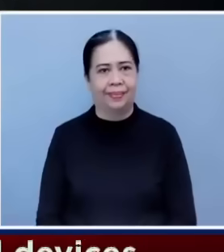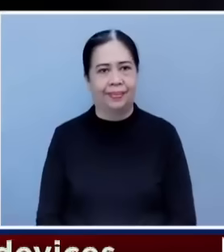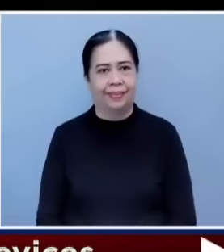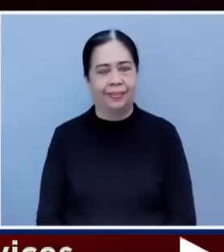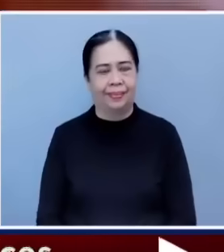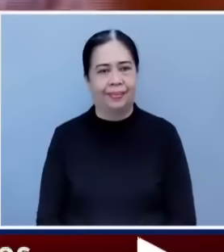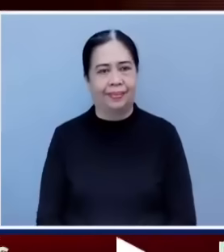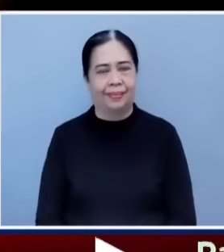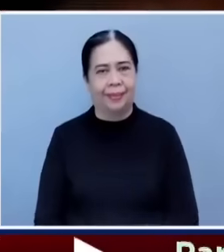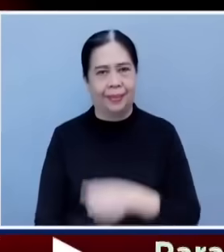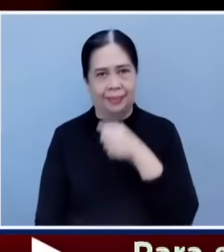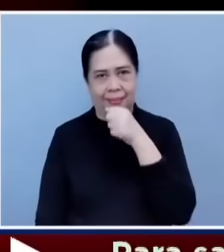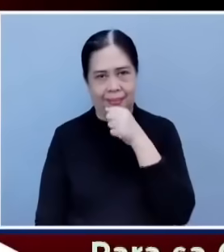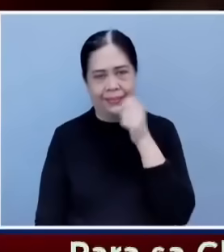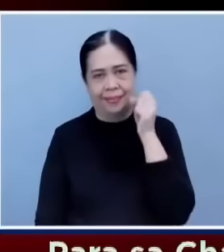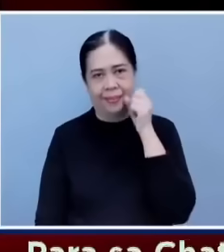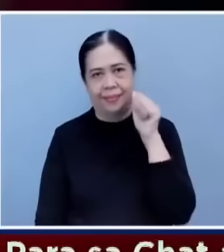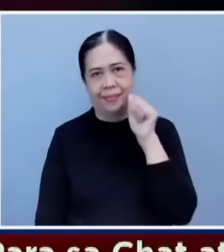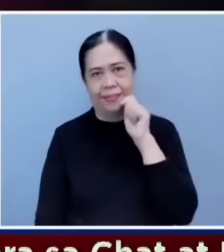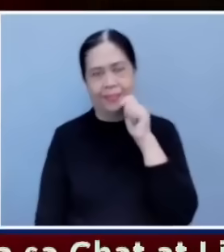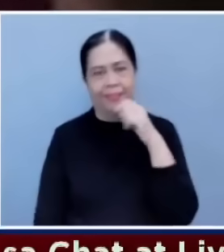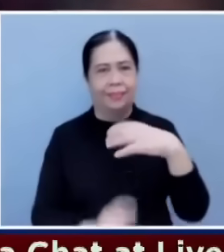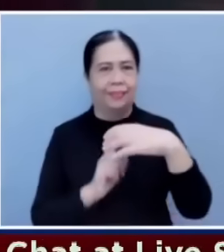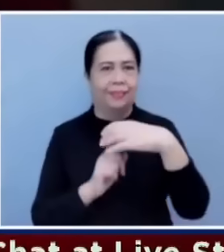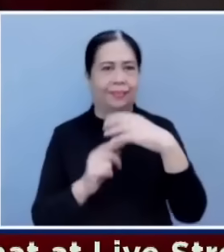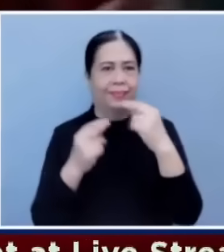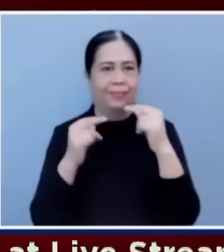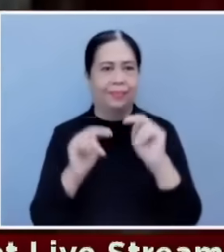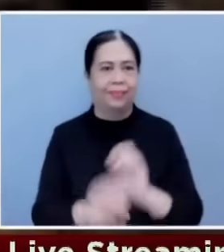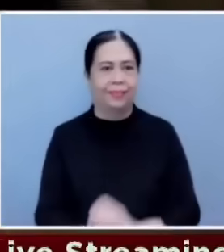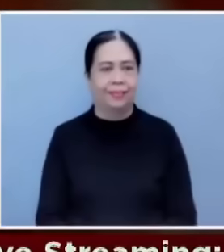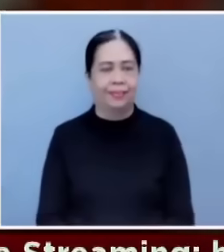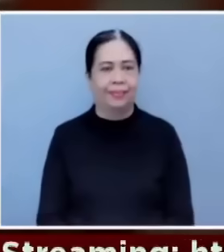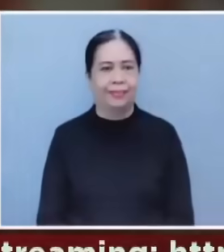Sharian Torres, ABS-CBN News.